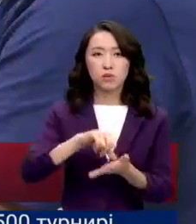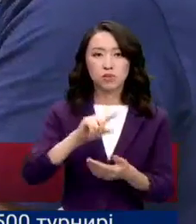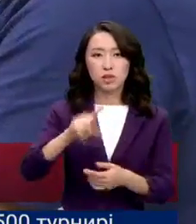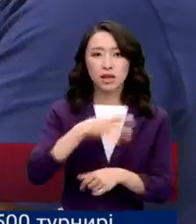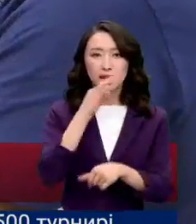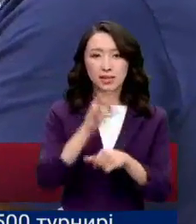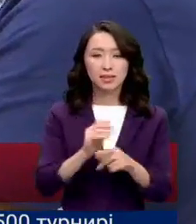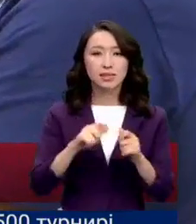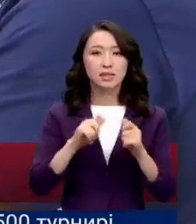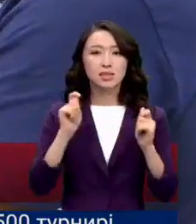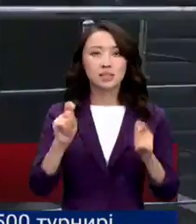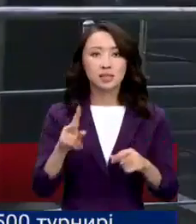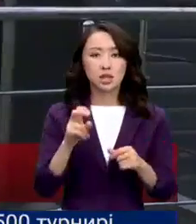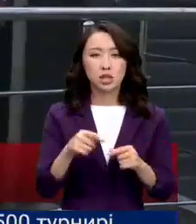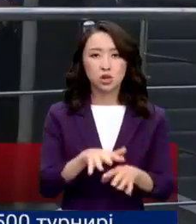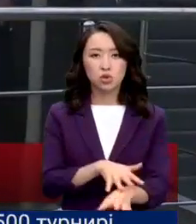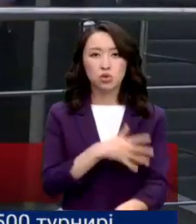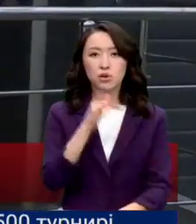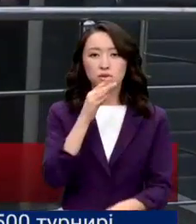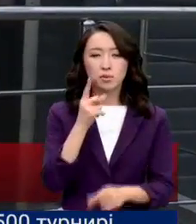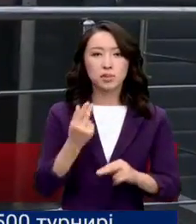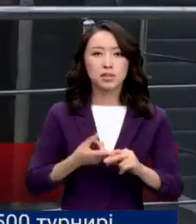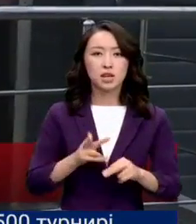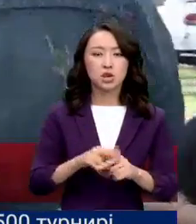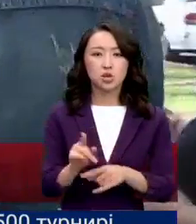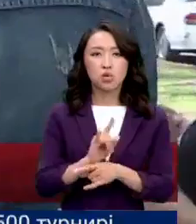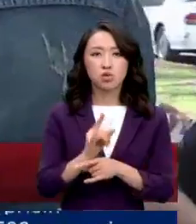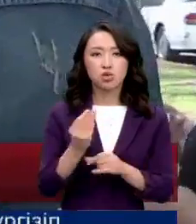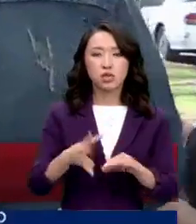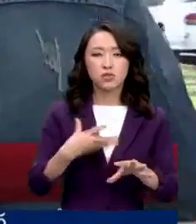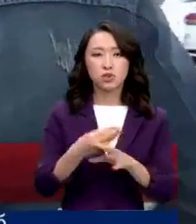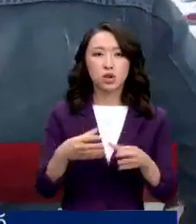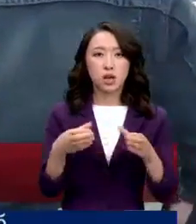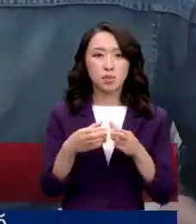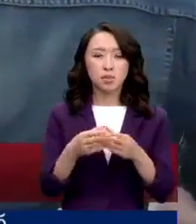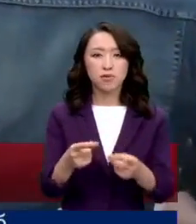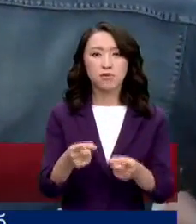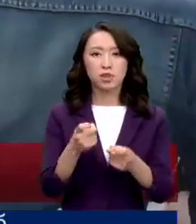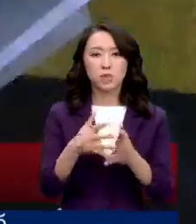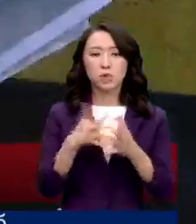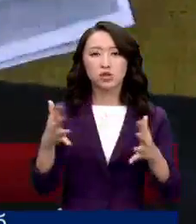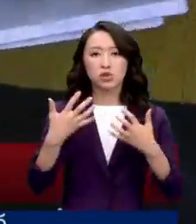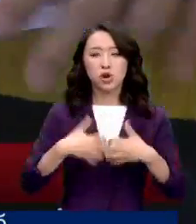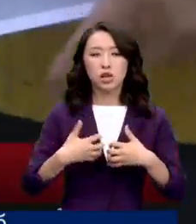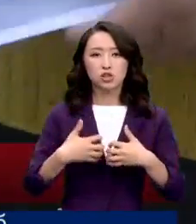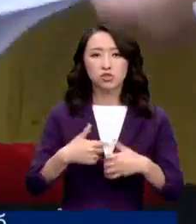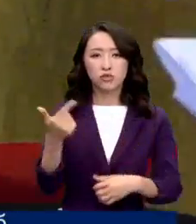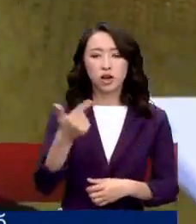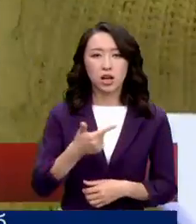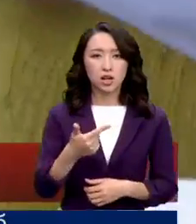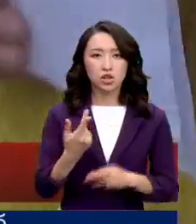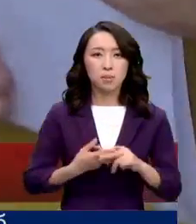ответственности создателей проходит длительное время, за которое в лжеинвестиционные компании втягивается большое количество